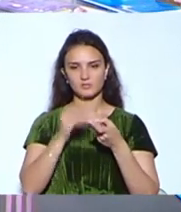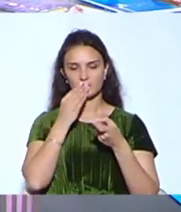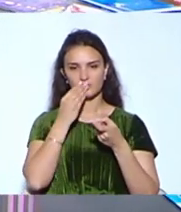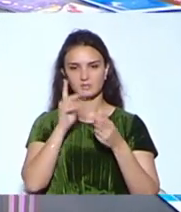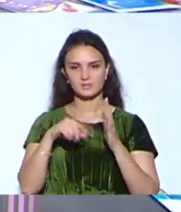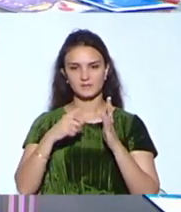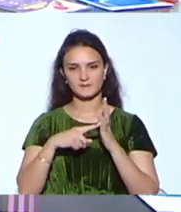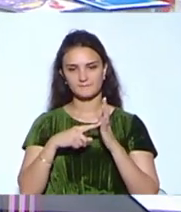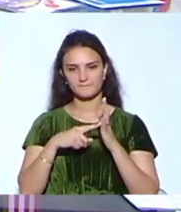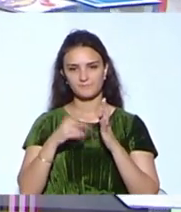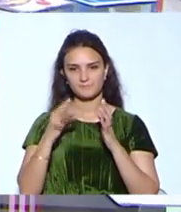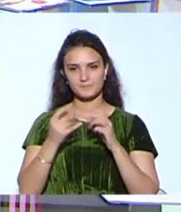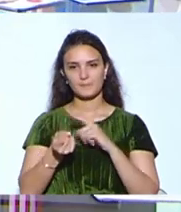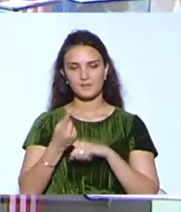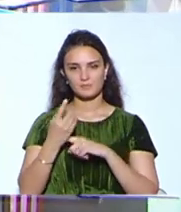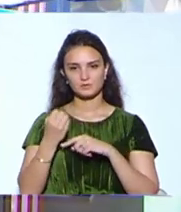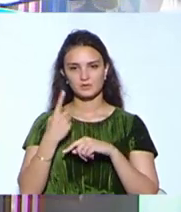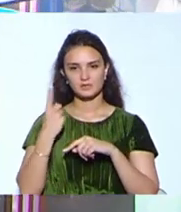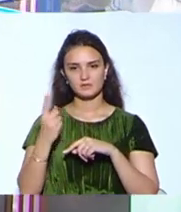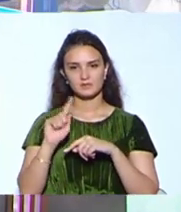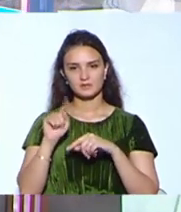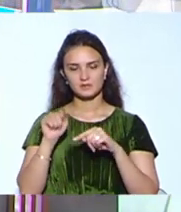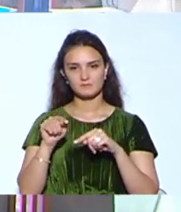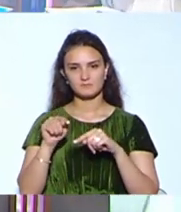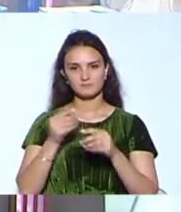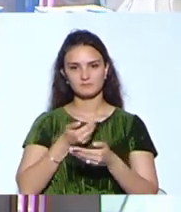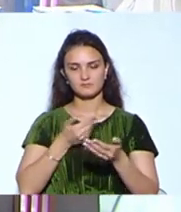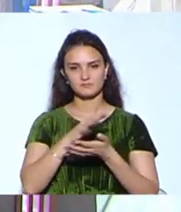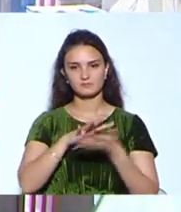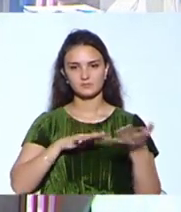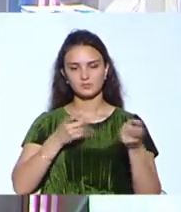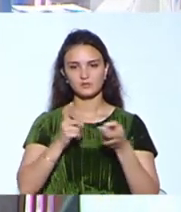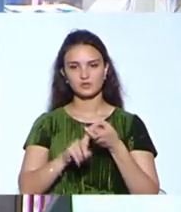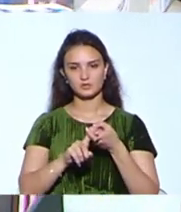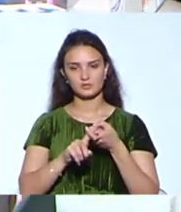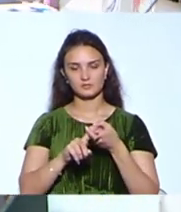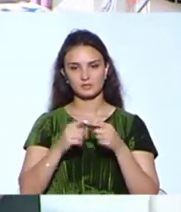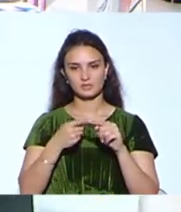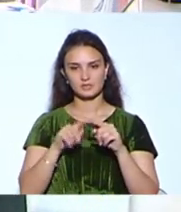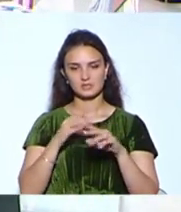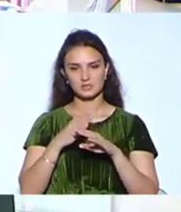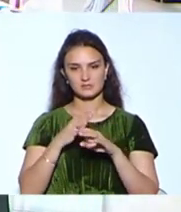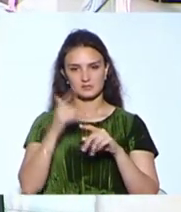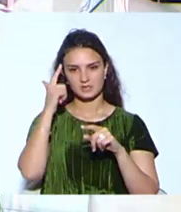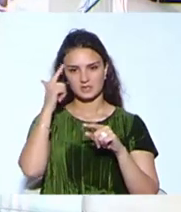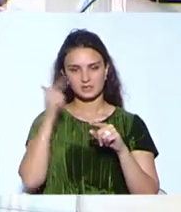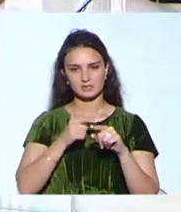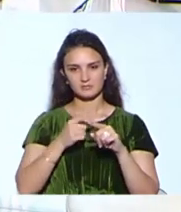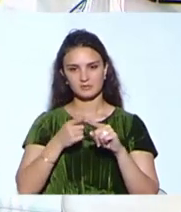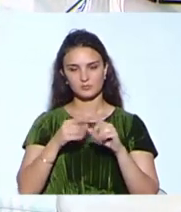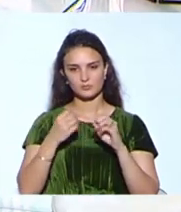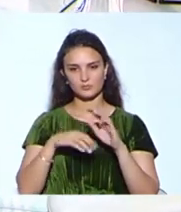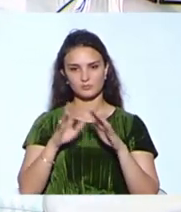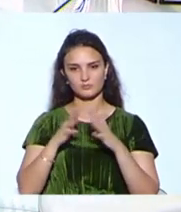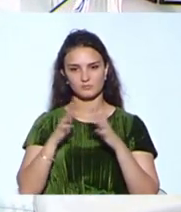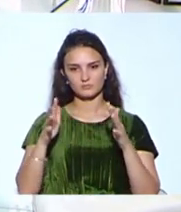კვების საკითხები. თუმცა აღმოჩნდა კიდევ ერთი კომპონენტი, რომელიც დღეგრძელობას მჭიდროდ უკავშირდება. ეს გახლავთ განათლება. უფრო